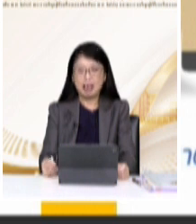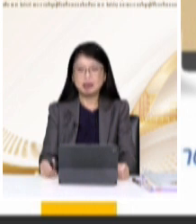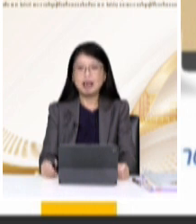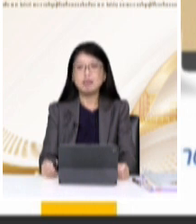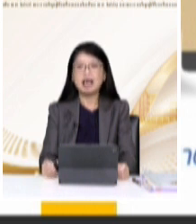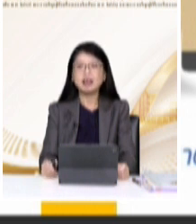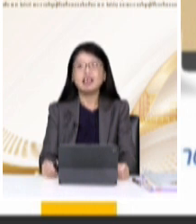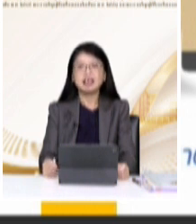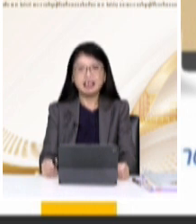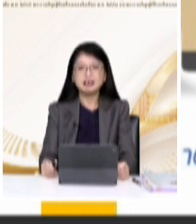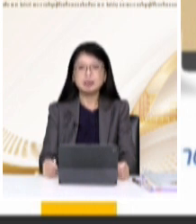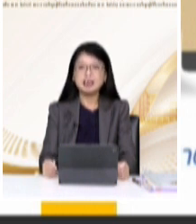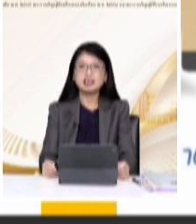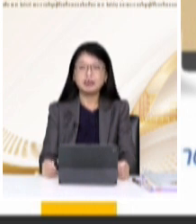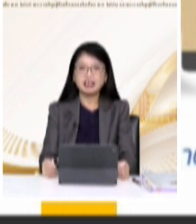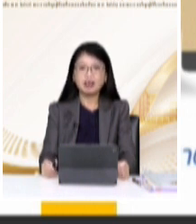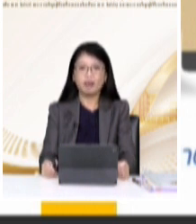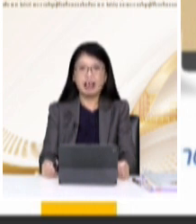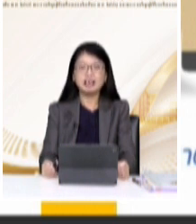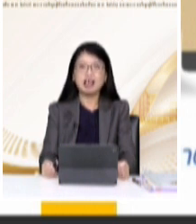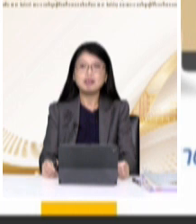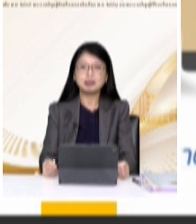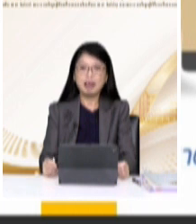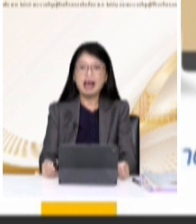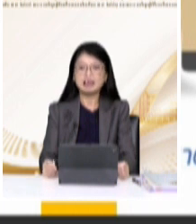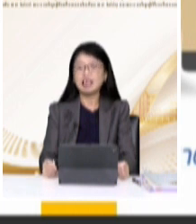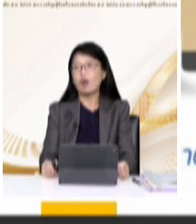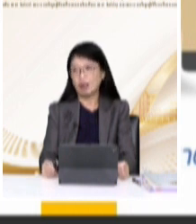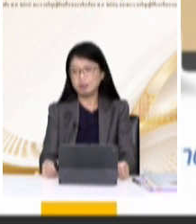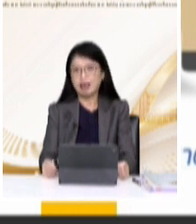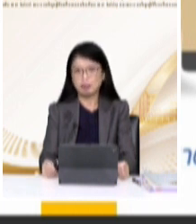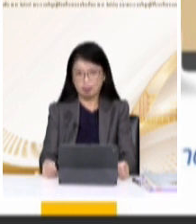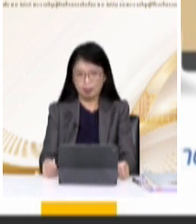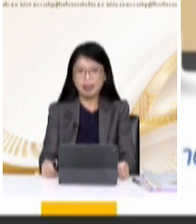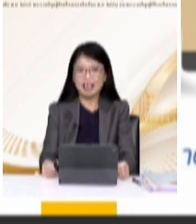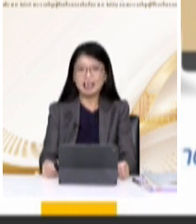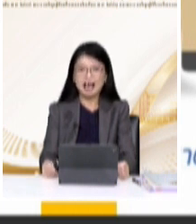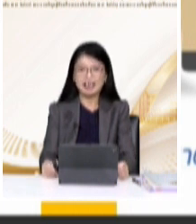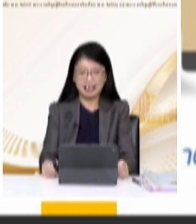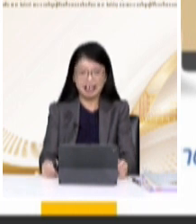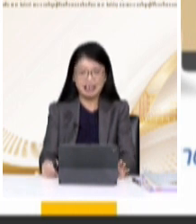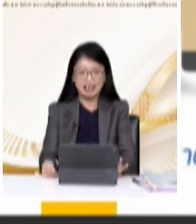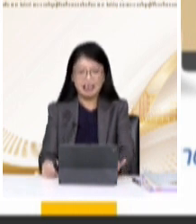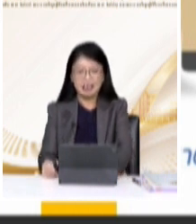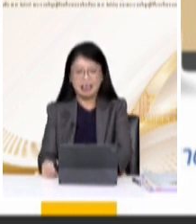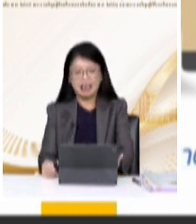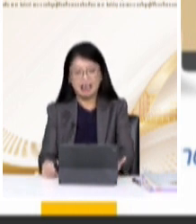ฎหมายใช้บังคับแล้วเนี่ยท่านจึงไม่ใช่เจ้าหน้าที่ของรัฐนะคะจึงไม่อาจที่จะออกคำสั่งปรับเป็นพินัยได้นะคะ